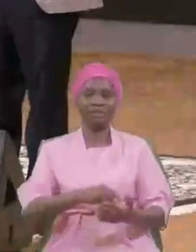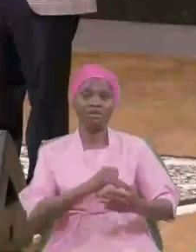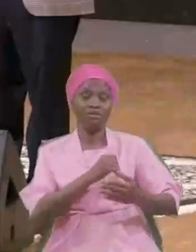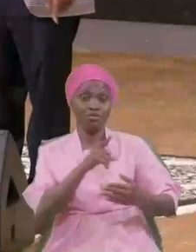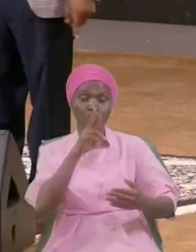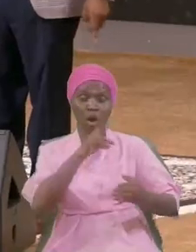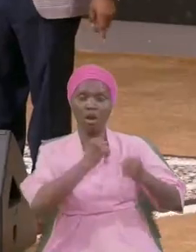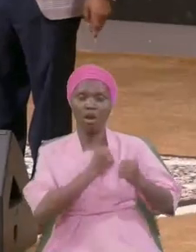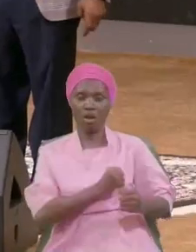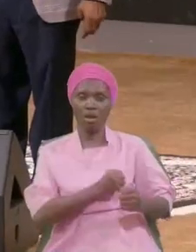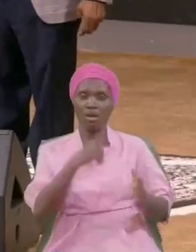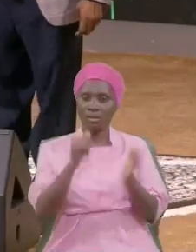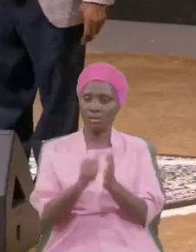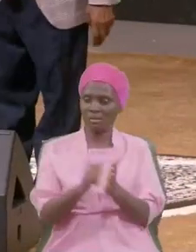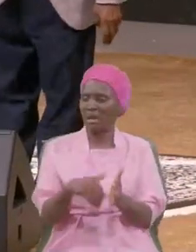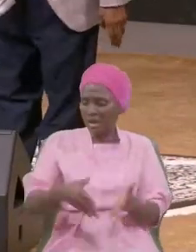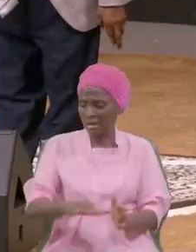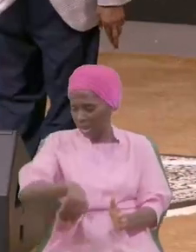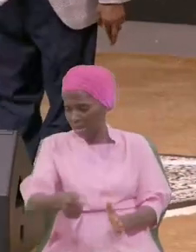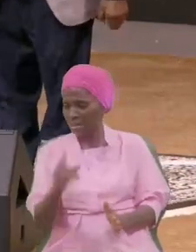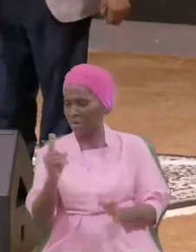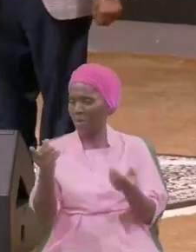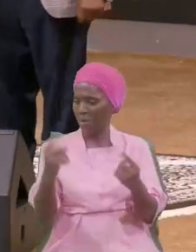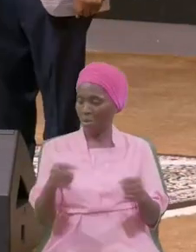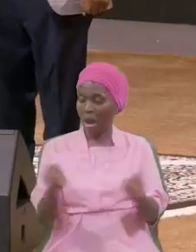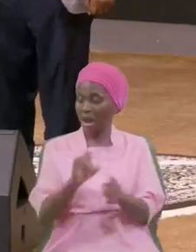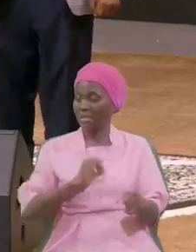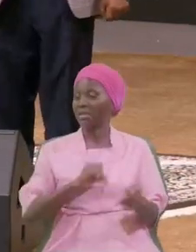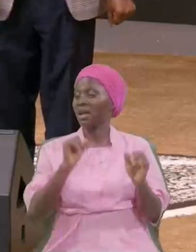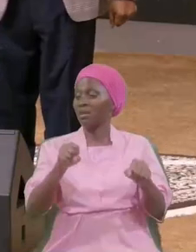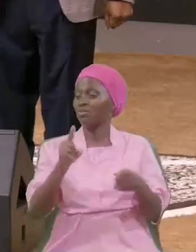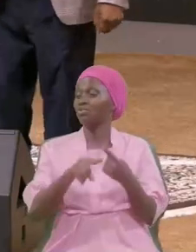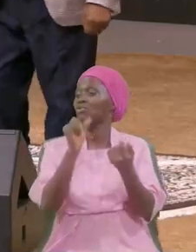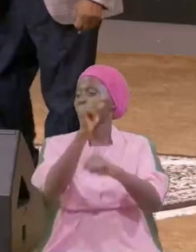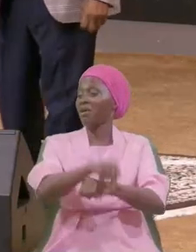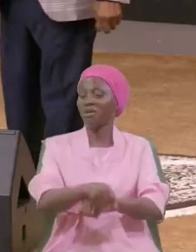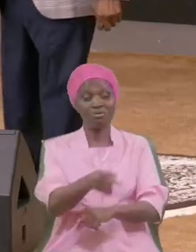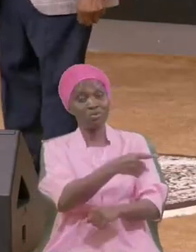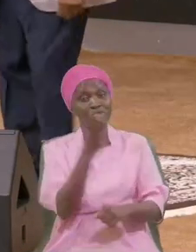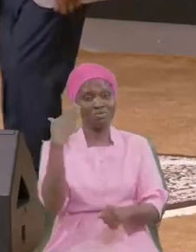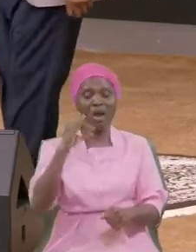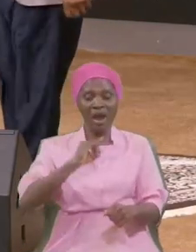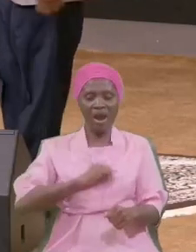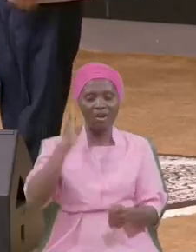j'ai vaincu au nom du Seigneur tous ses ennemis par terre, je vais les vaincre